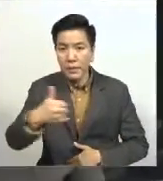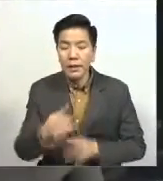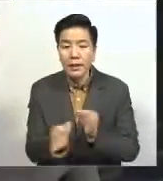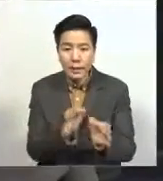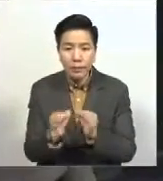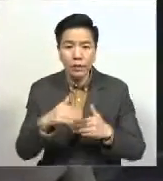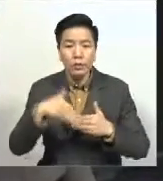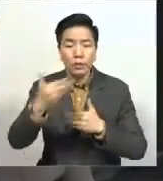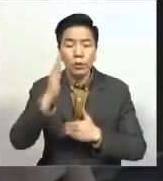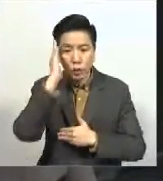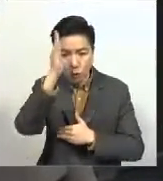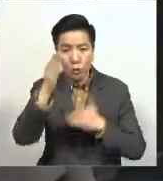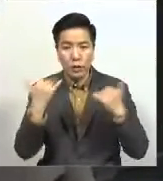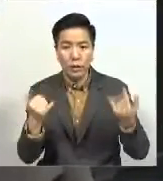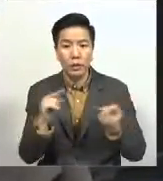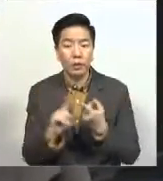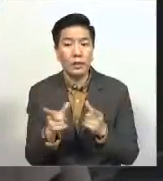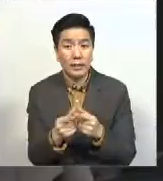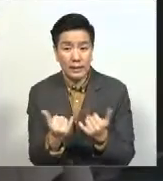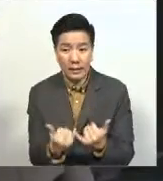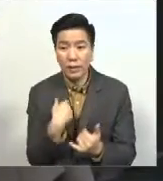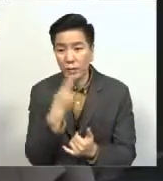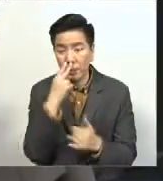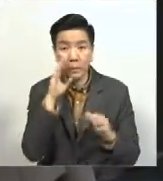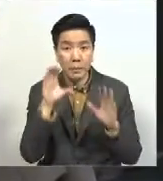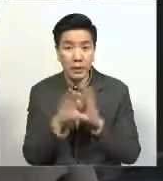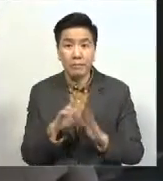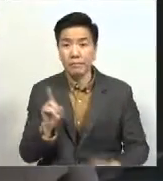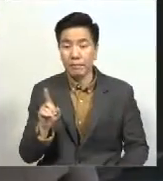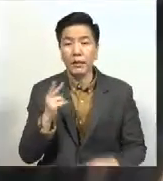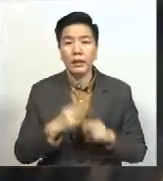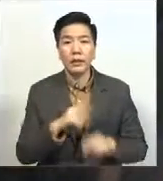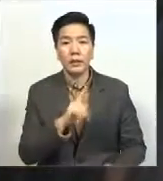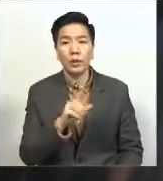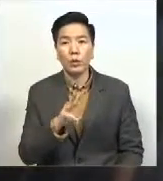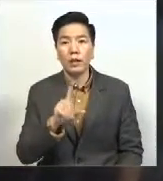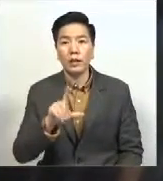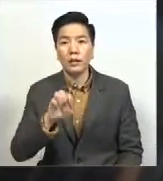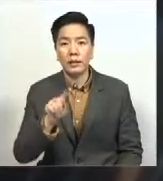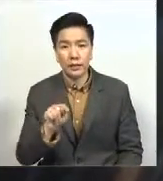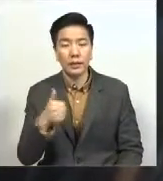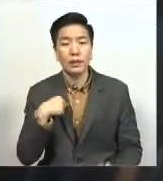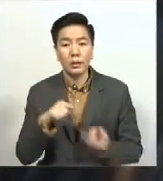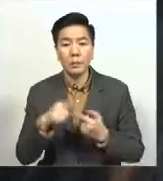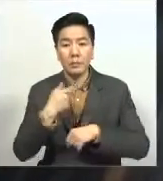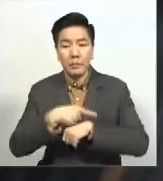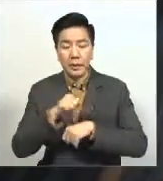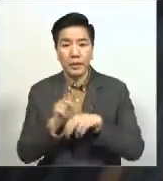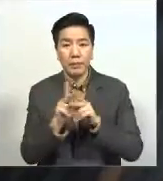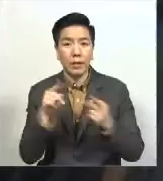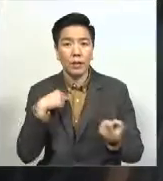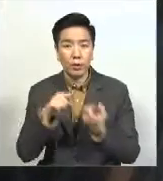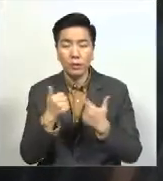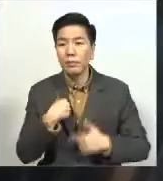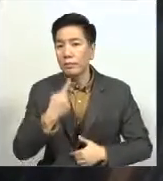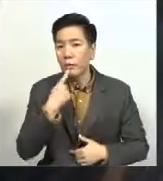งในครั้งต่อไปด้วยนะคะเรื่องนี้ค่ะอย่างที่เห็นภาพนี้เลยนายชวลิตวิชยสุดนะคะประธานคณะกรรมการก็พูดถึงกร